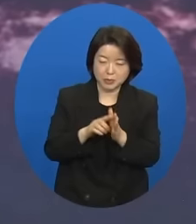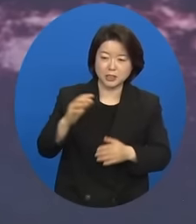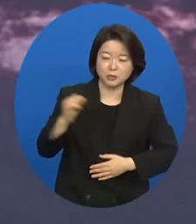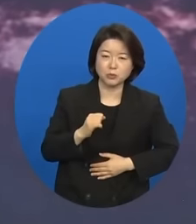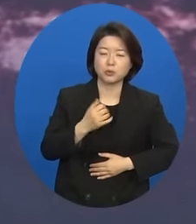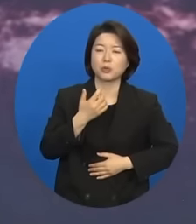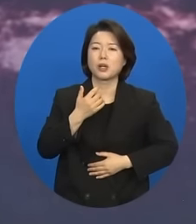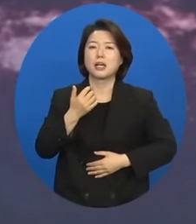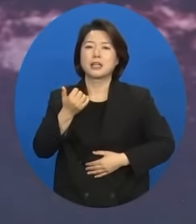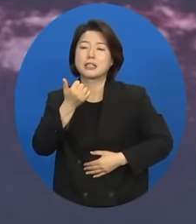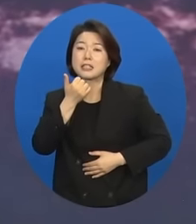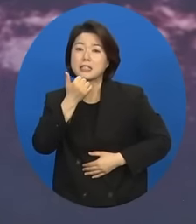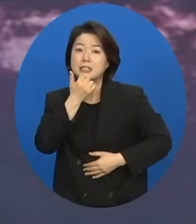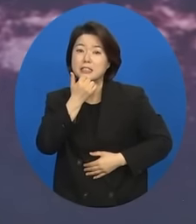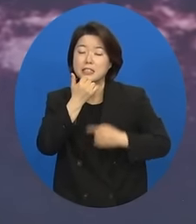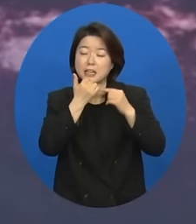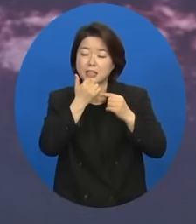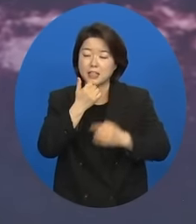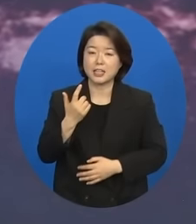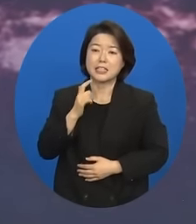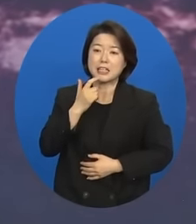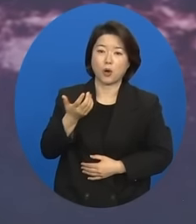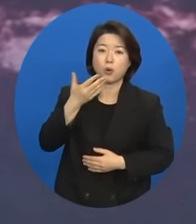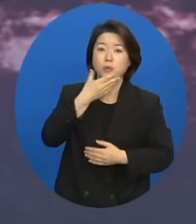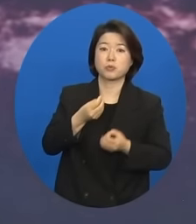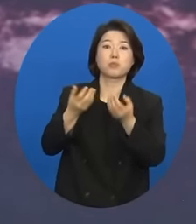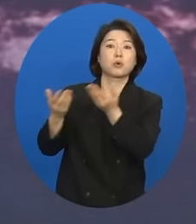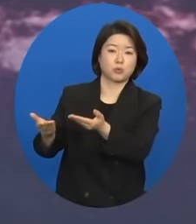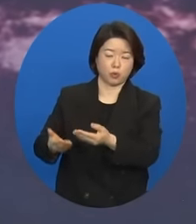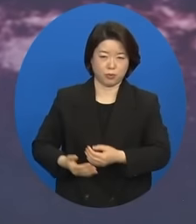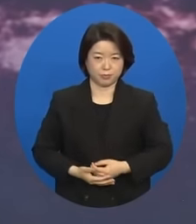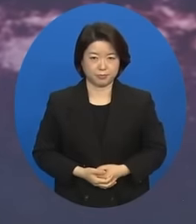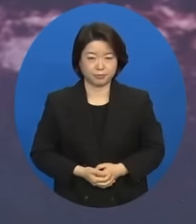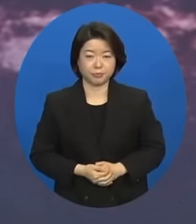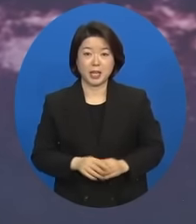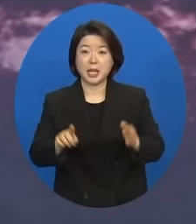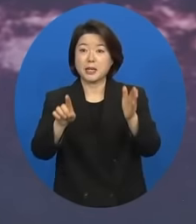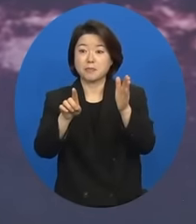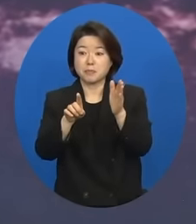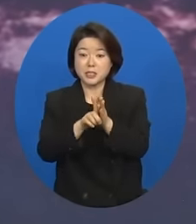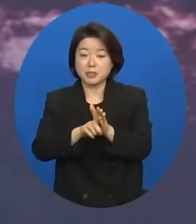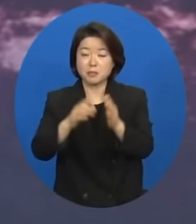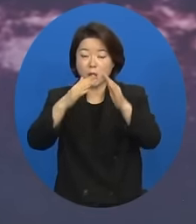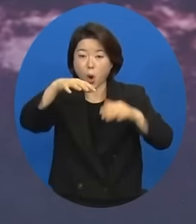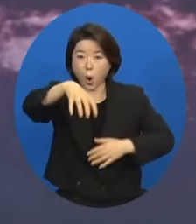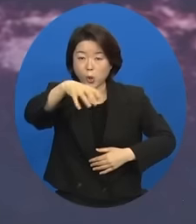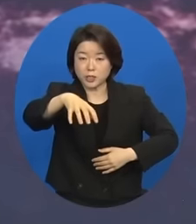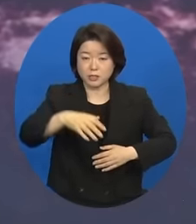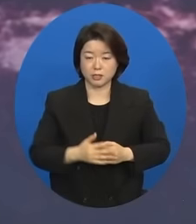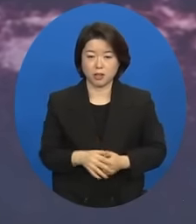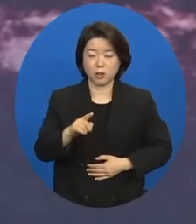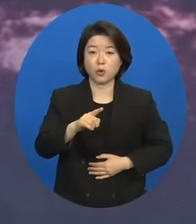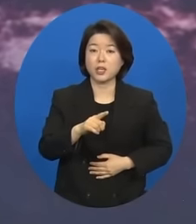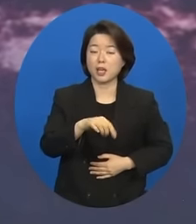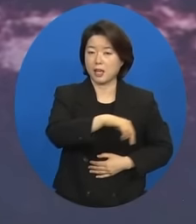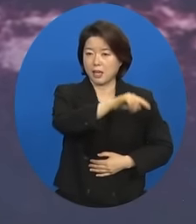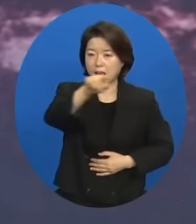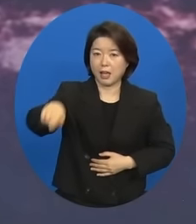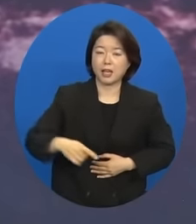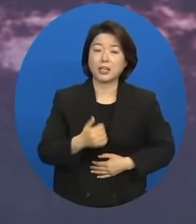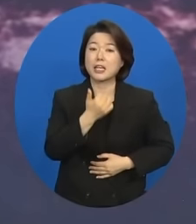하죠 그래서 히브리서 11장에 믿음의 전당 영웅들이 나오는데 거기 이삭이 등장을 해요 왜 등장하느냐가